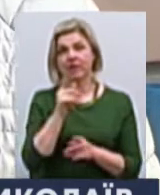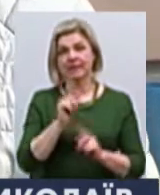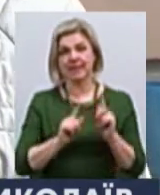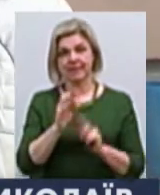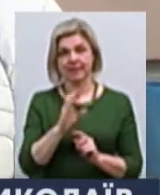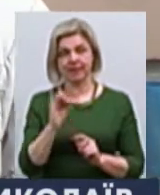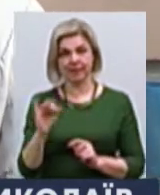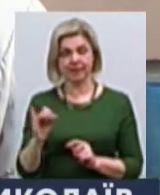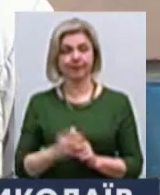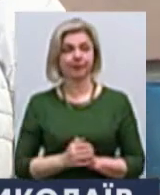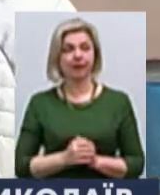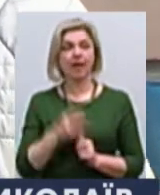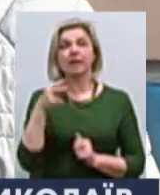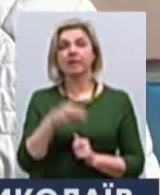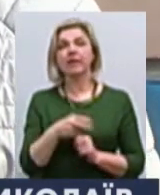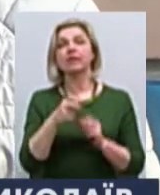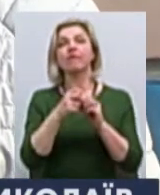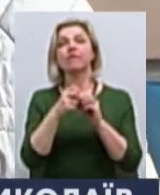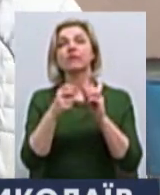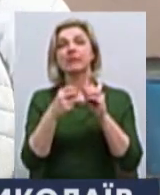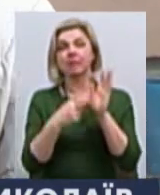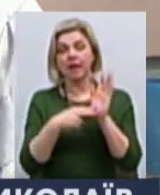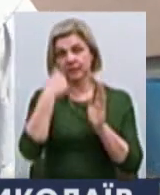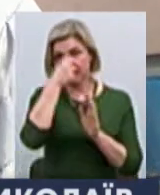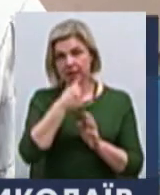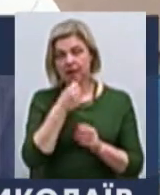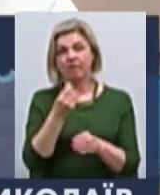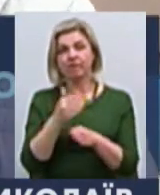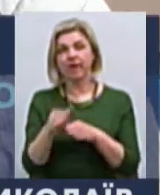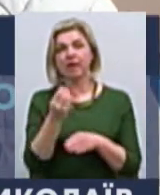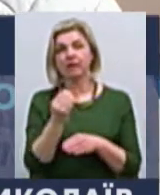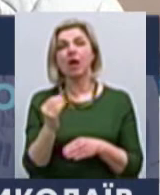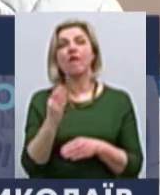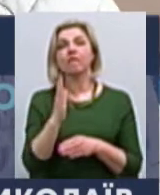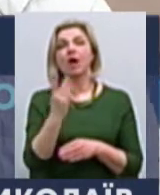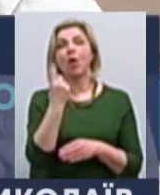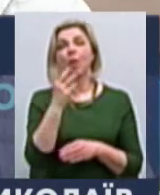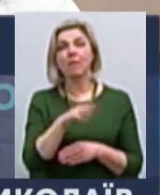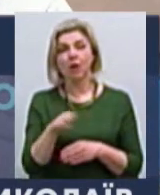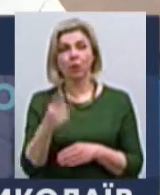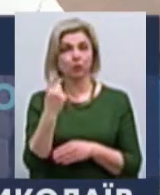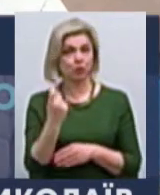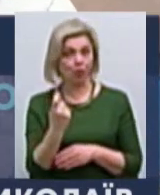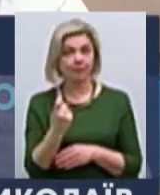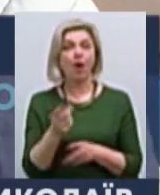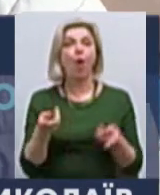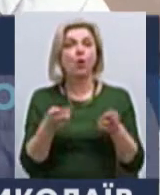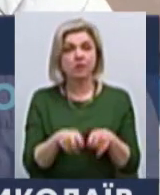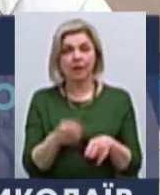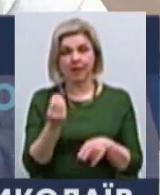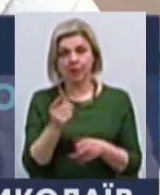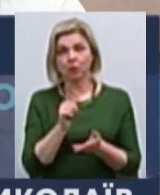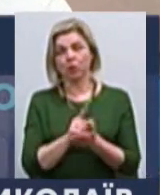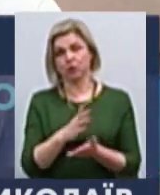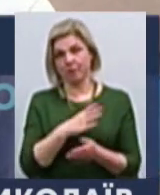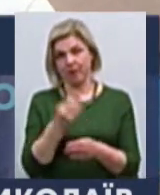На 2018 рік виділено грошових коштів у розмірі 1 100 000. Останні кошти повинні